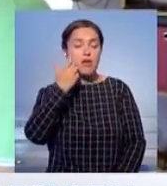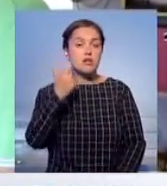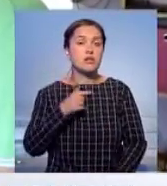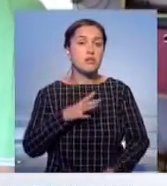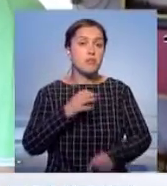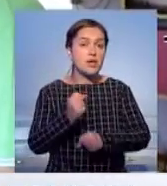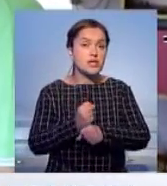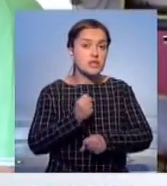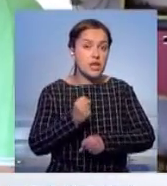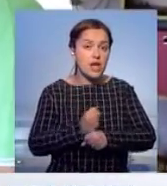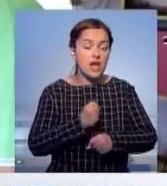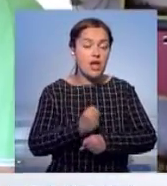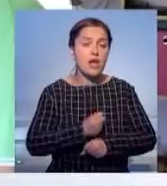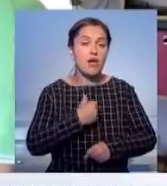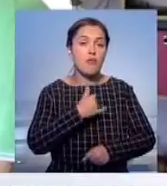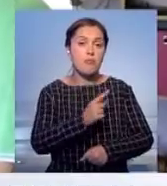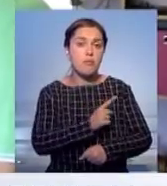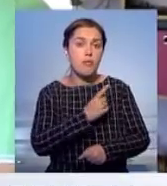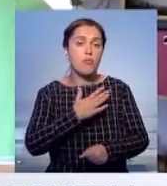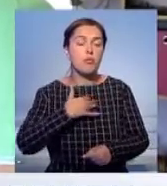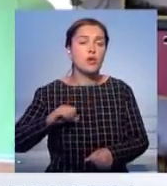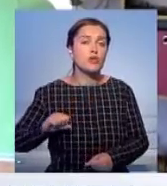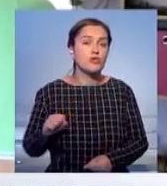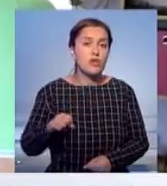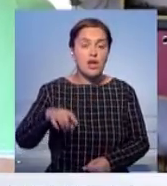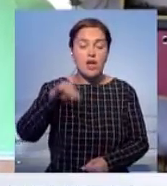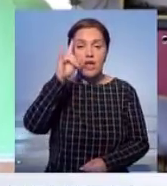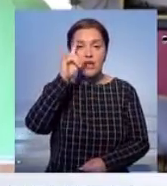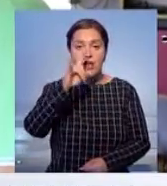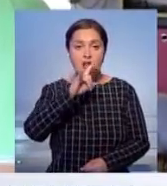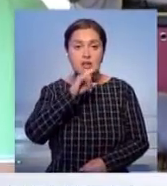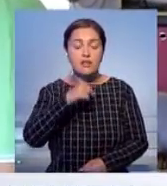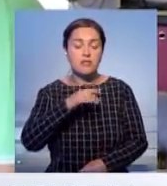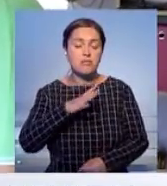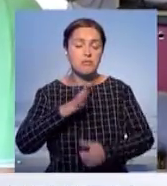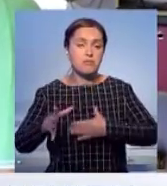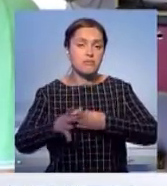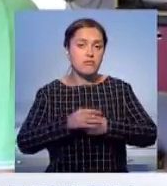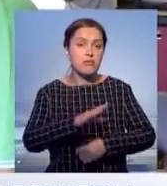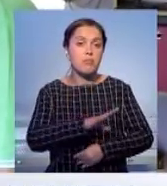Вспоминаю свою мастерскую, своих друзей, казахов, с которыми мы работали.